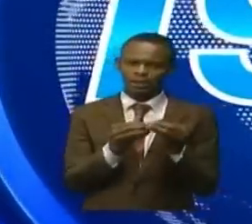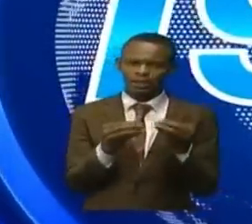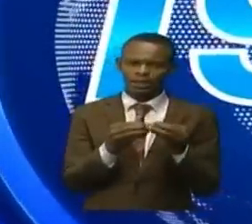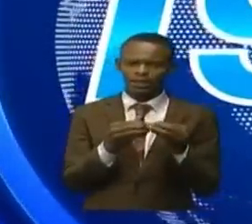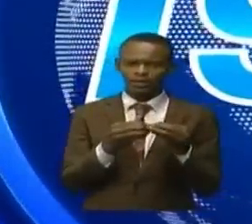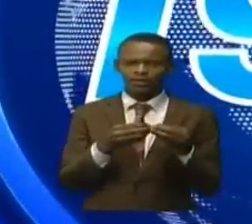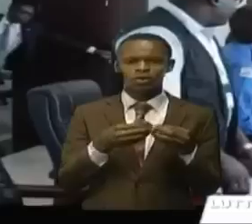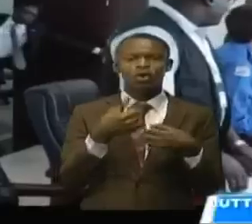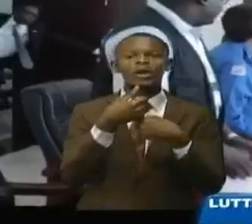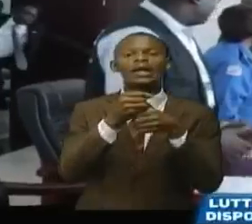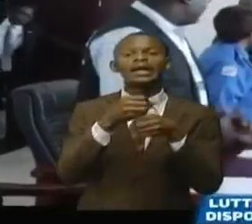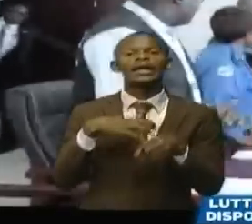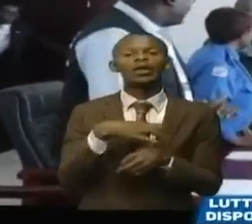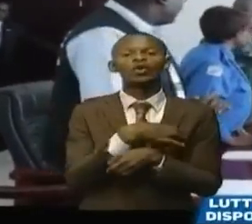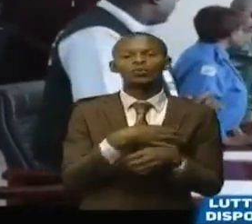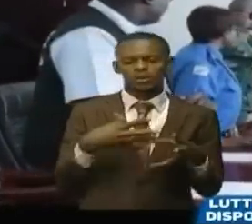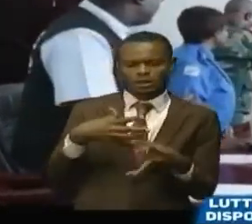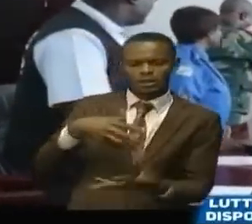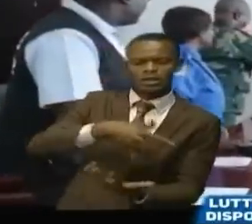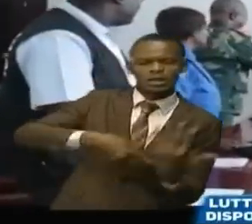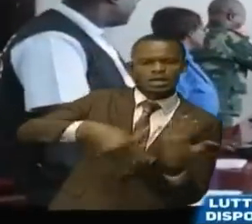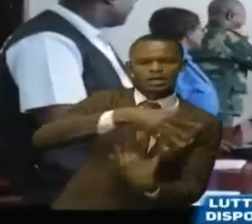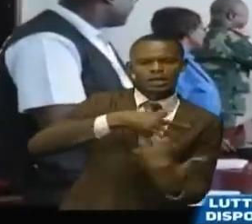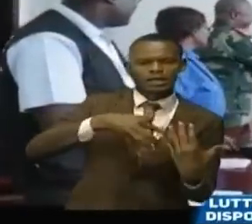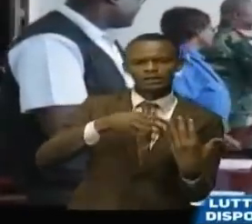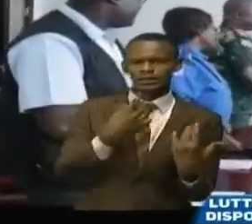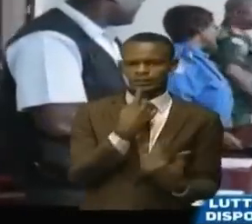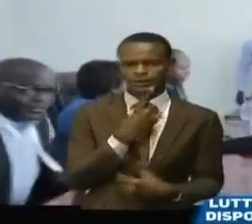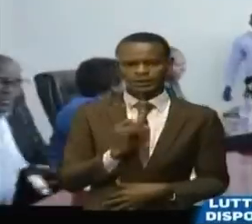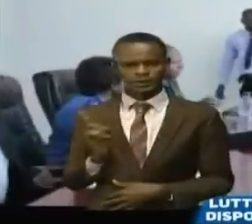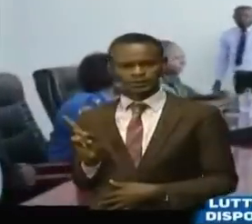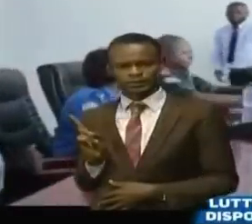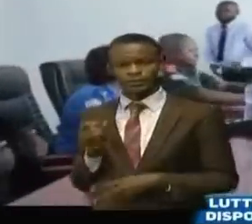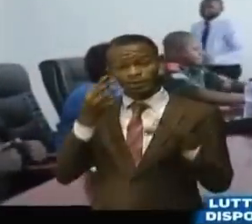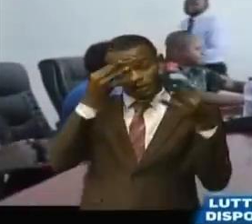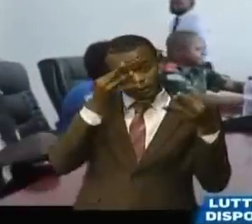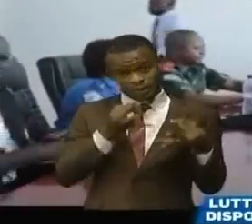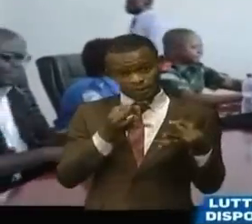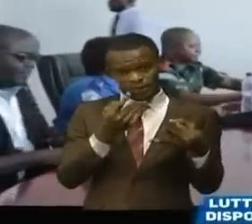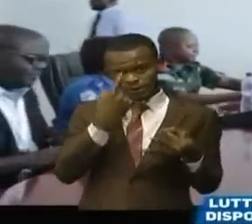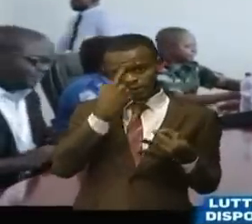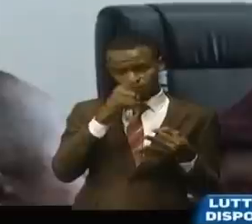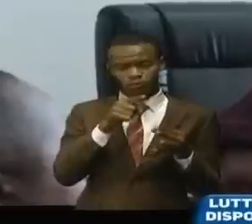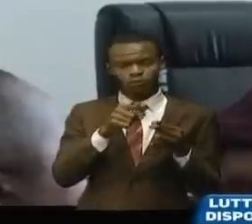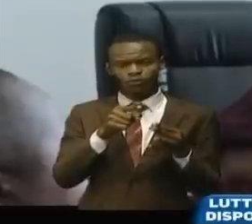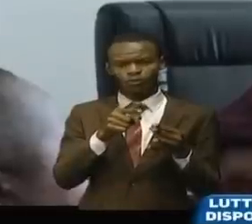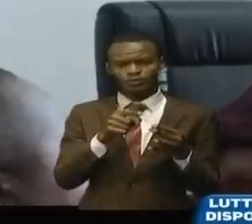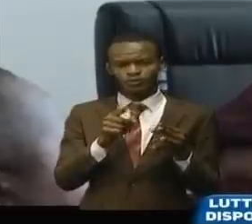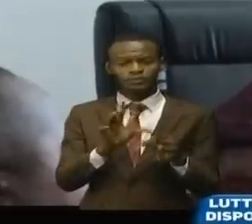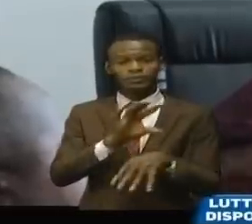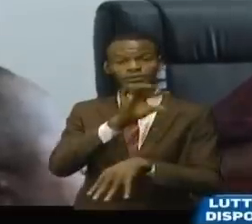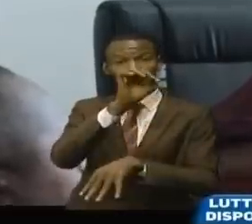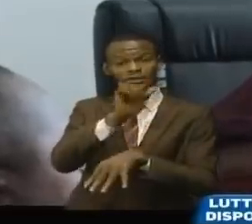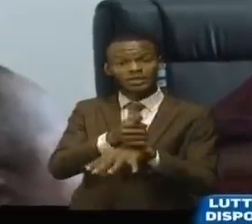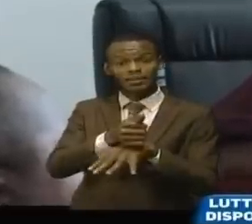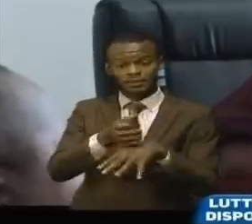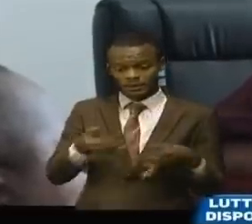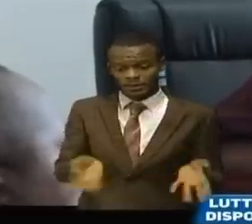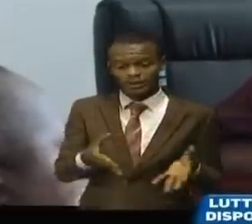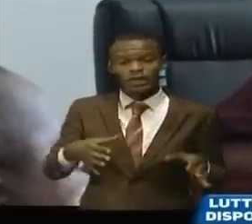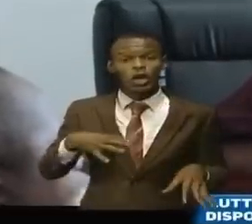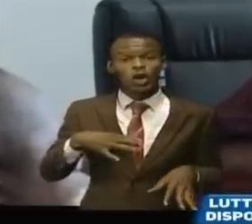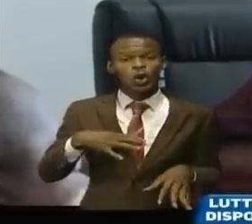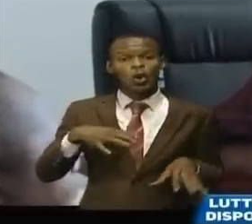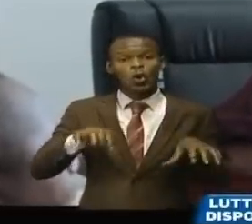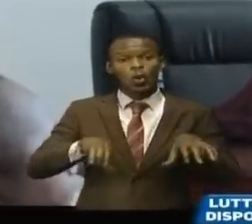Chimène Dondo. Soucié de doter la République démocratique du Congo d'un arsenal juridique en ce qui concerne